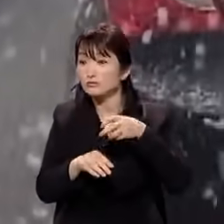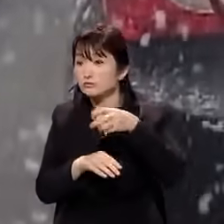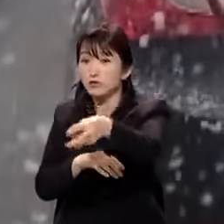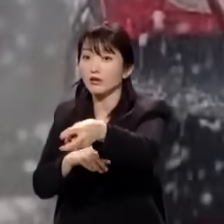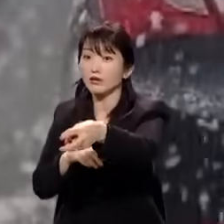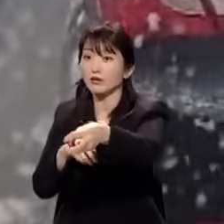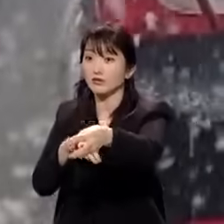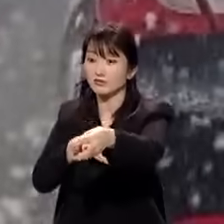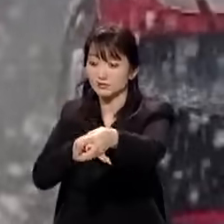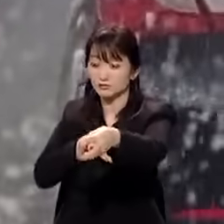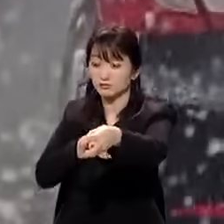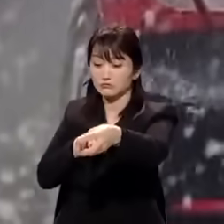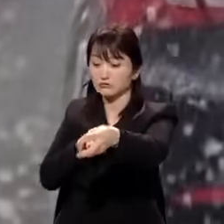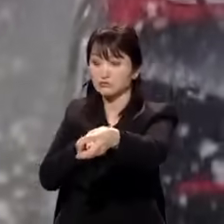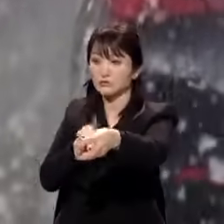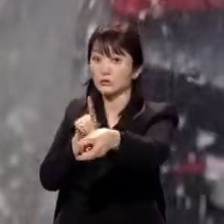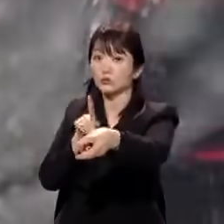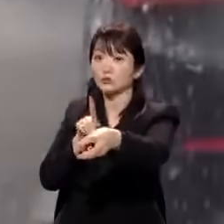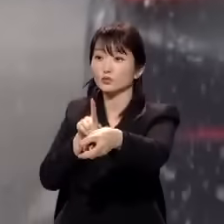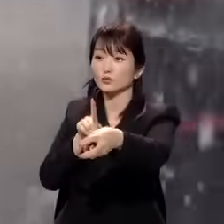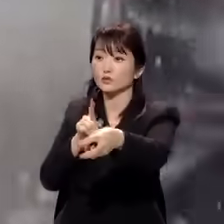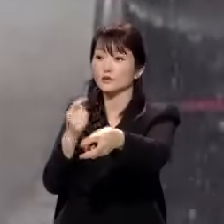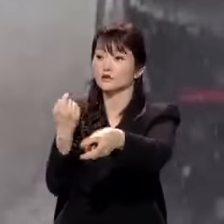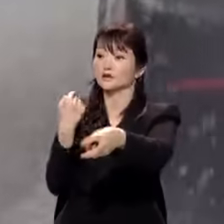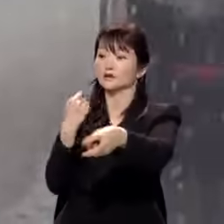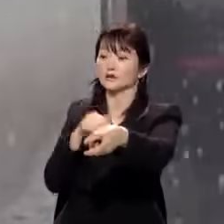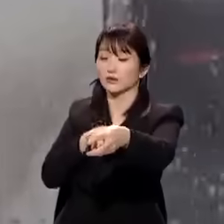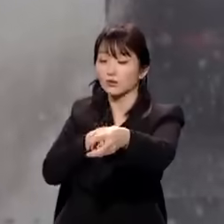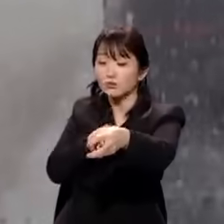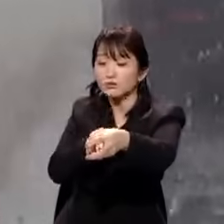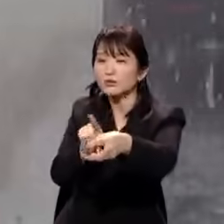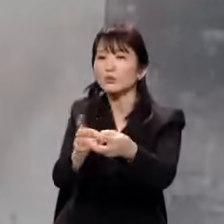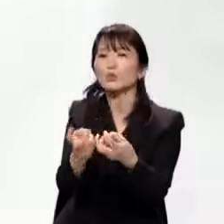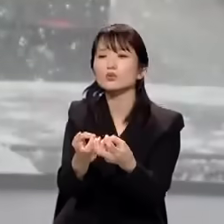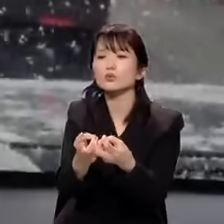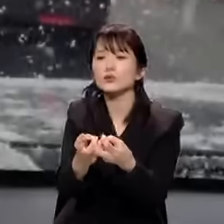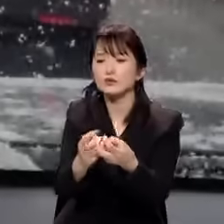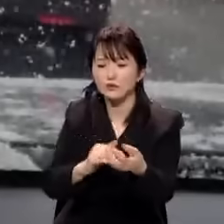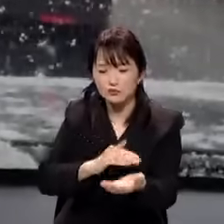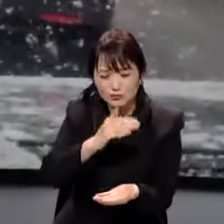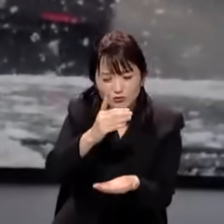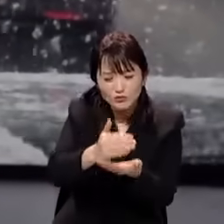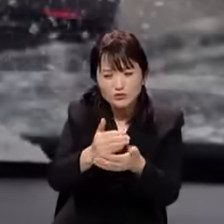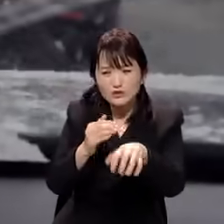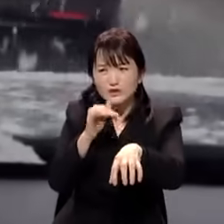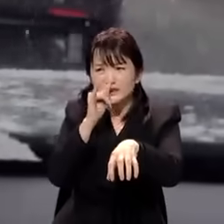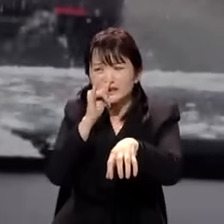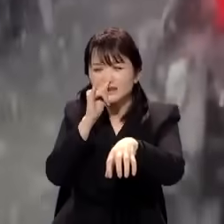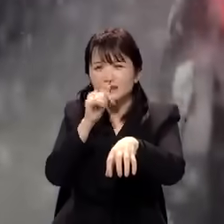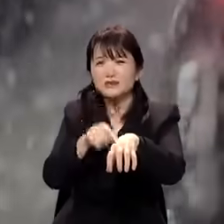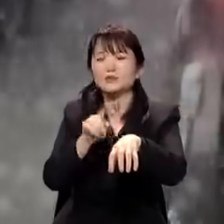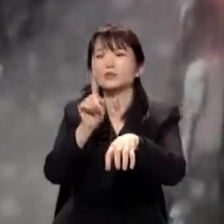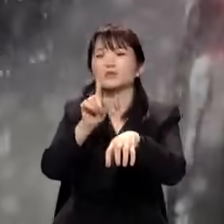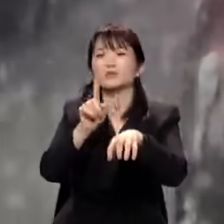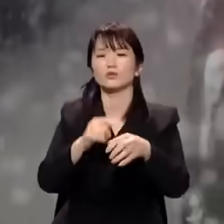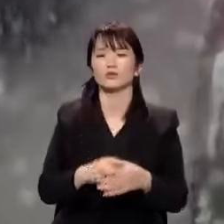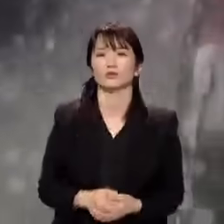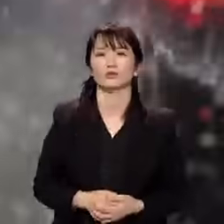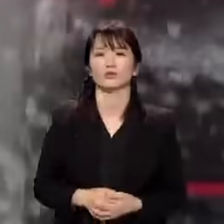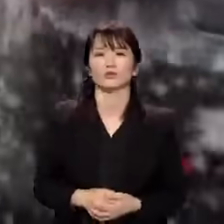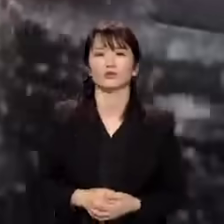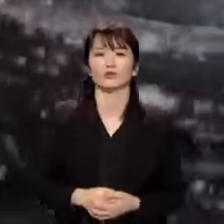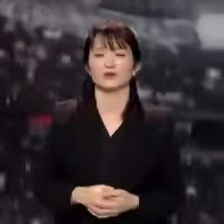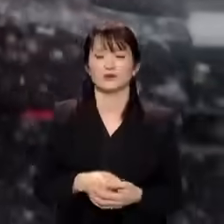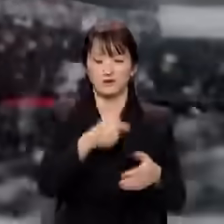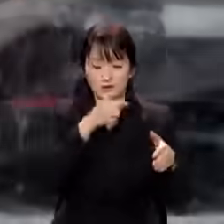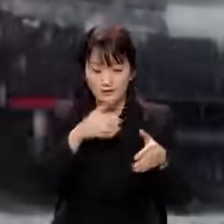어떡해? 자, 아니 저러면 저 바로 뒷차는 어쩌라고 저기만 저렇게 그냥 아 꼭지를 잠궈 써야지. 네, 최근 경기 파주의